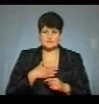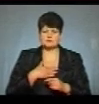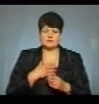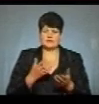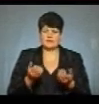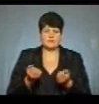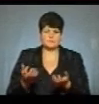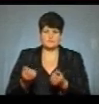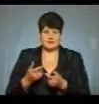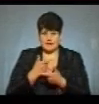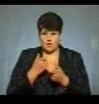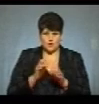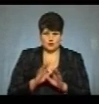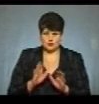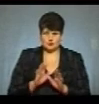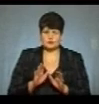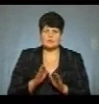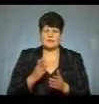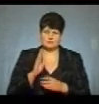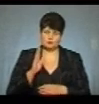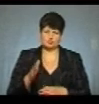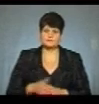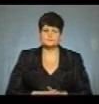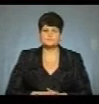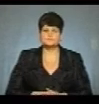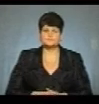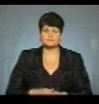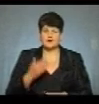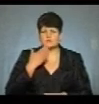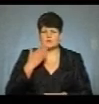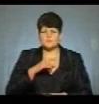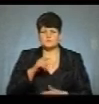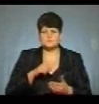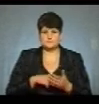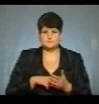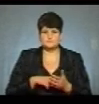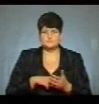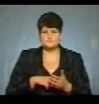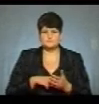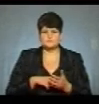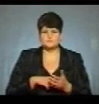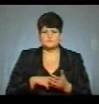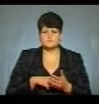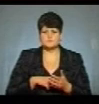пішов, не оголошений, але він буде. Ну і останнє запитання.